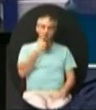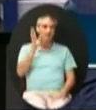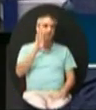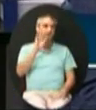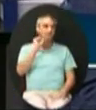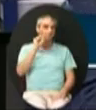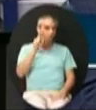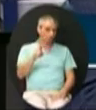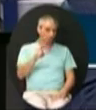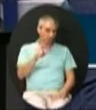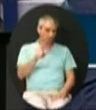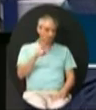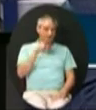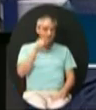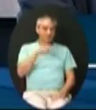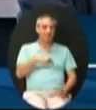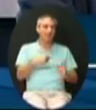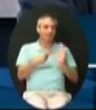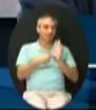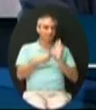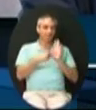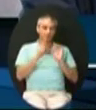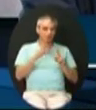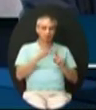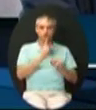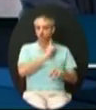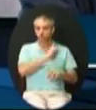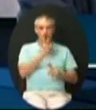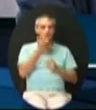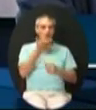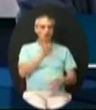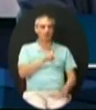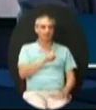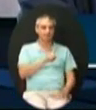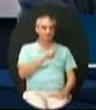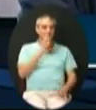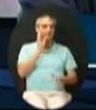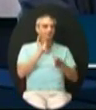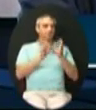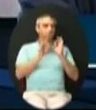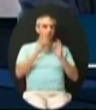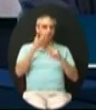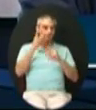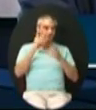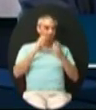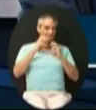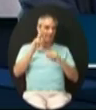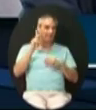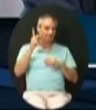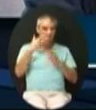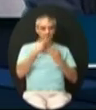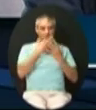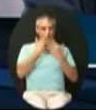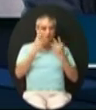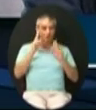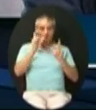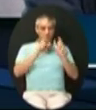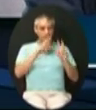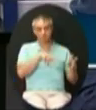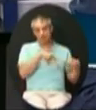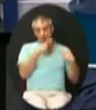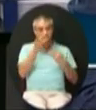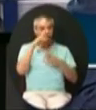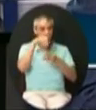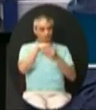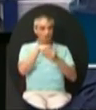בצלאל סמוטריץ'. אלה הנסיבות שבהם לא הורגים. משפט כפר קסם, הגדרה ברורה, חזרו אזרחים,